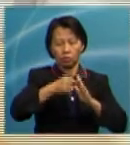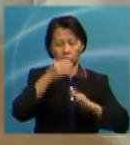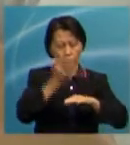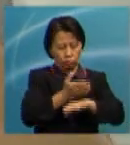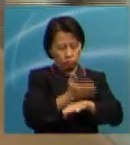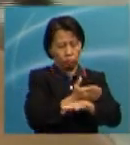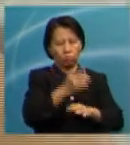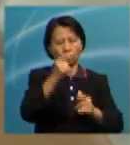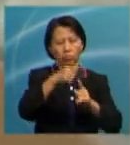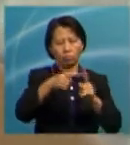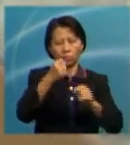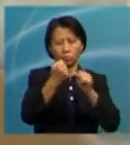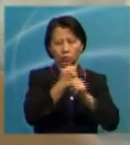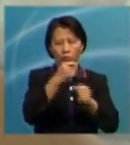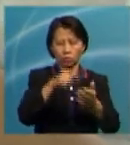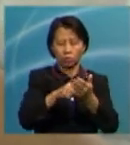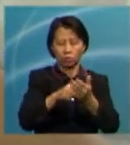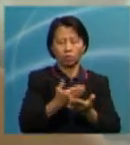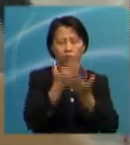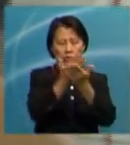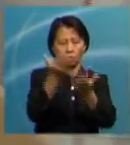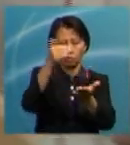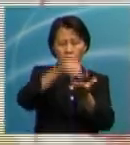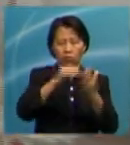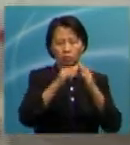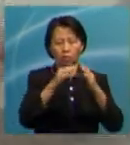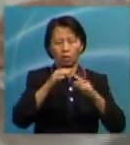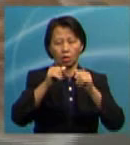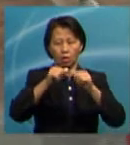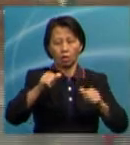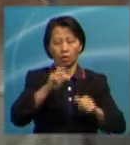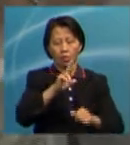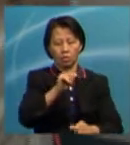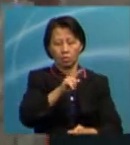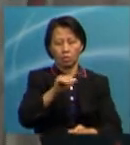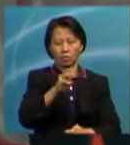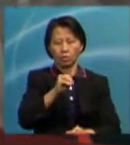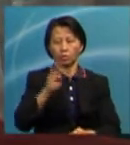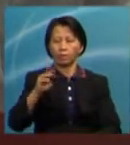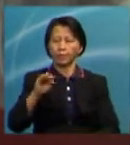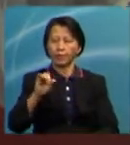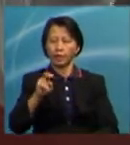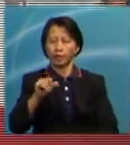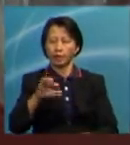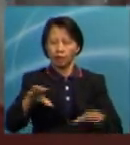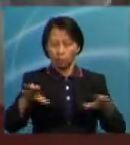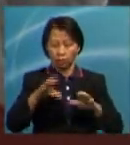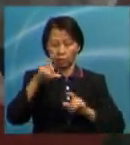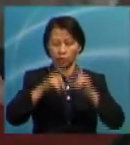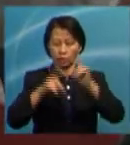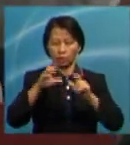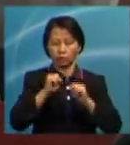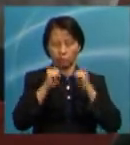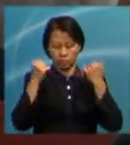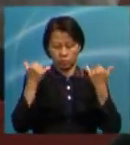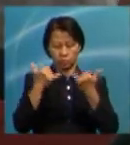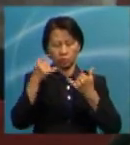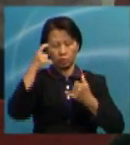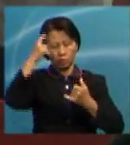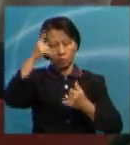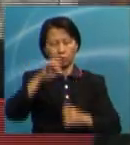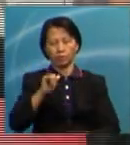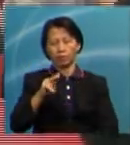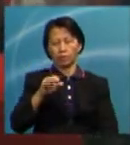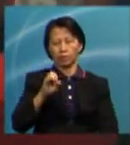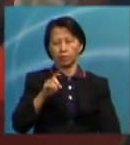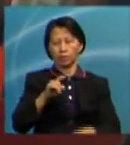pada pertengahan tahun ini cadangan pembangunan semula Perumahan awam Razak Mansion ini dilaksanakan oleh dbkl dan Syarikat impian Nika